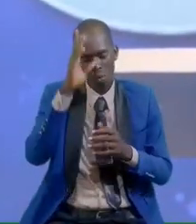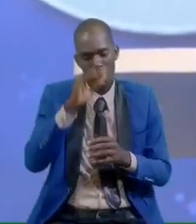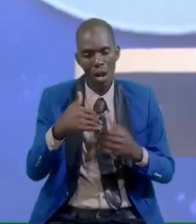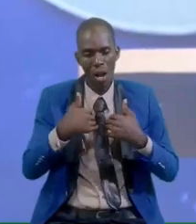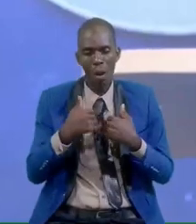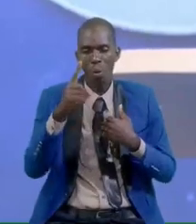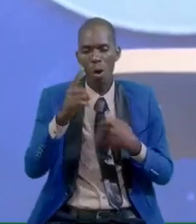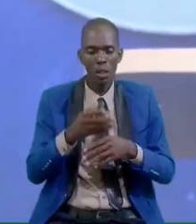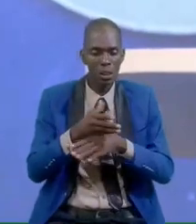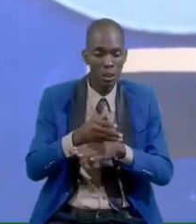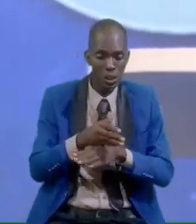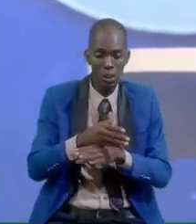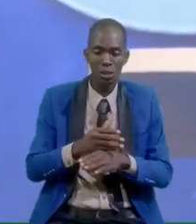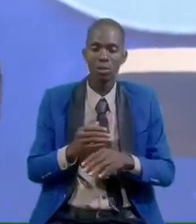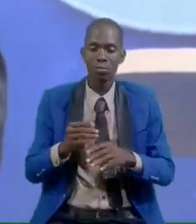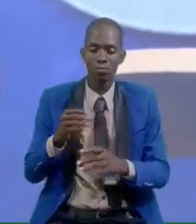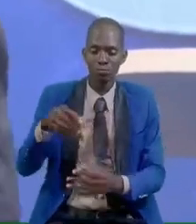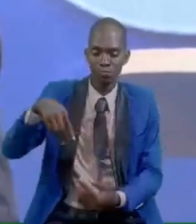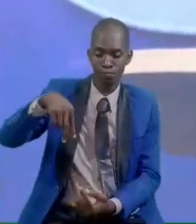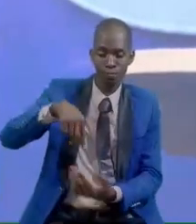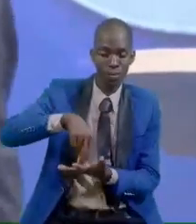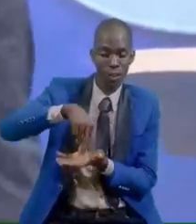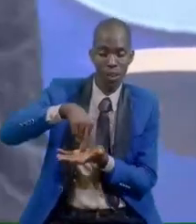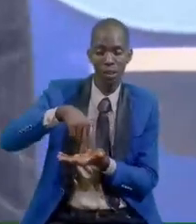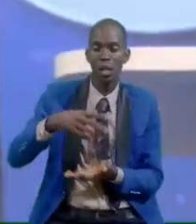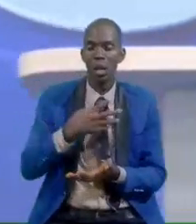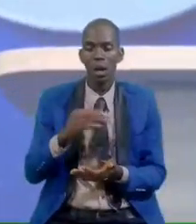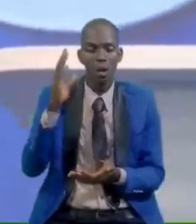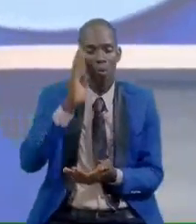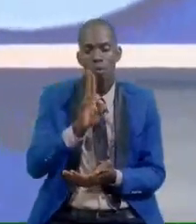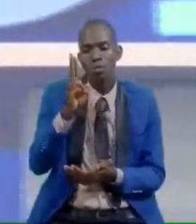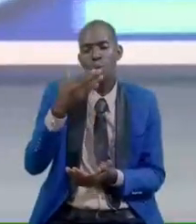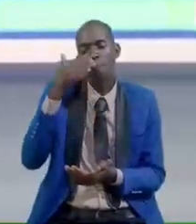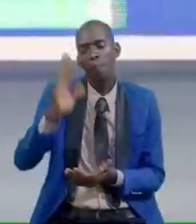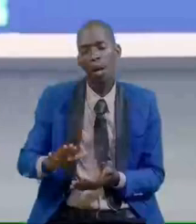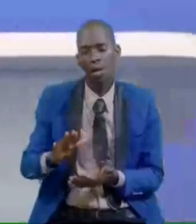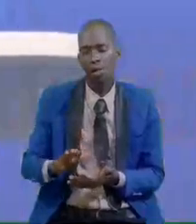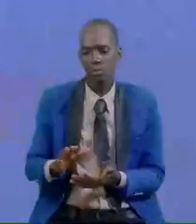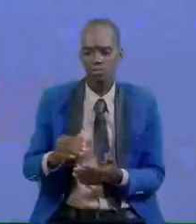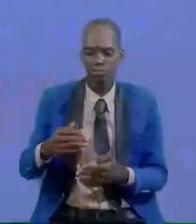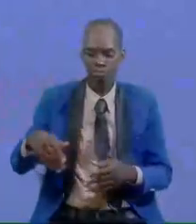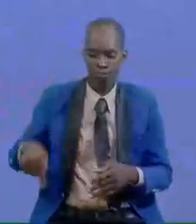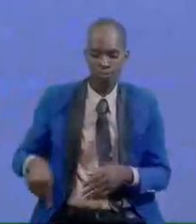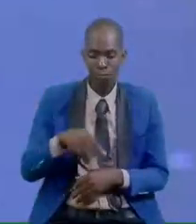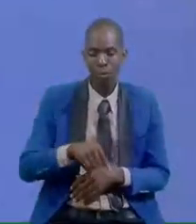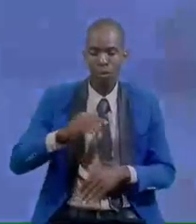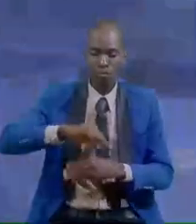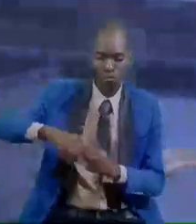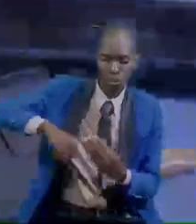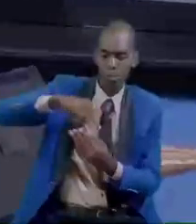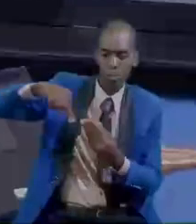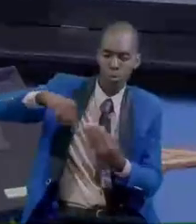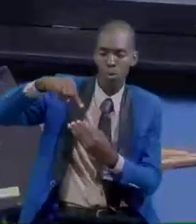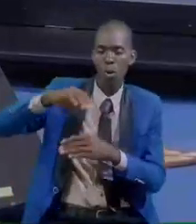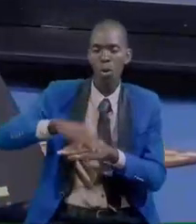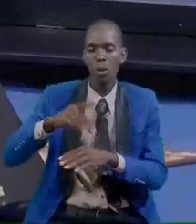bâton et il enroulait ce pied tout de chair sur le bâton. Et on priait, on